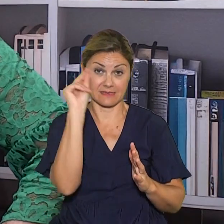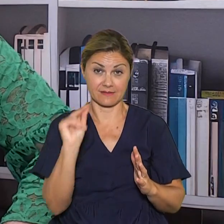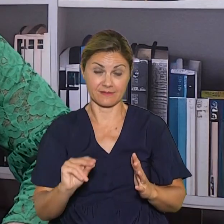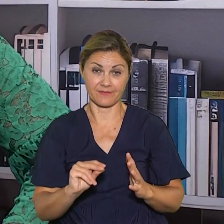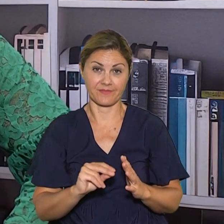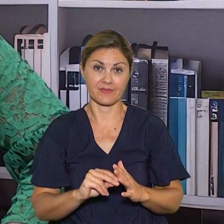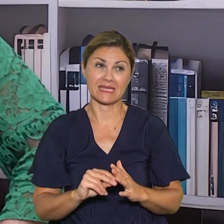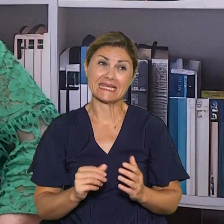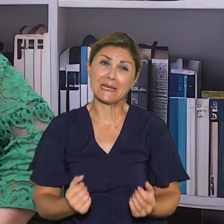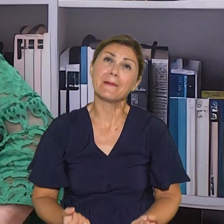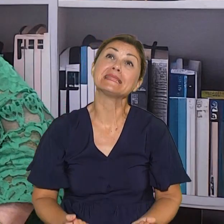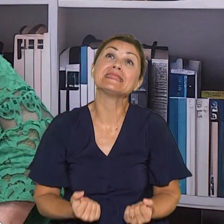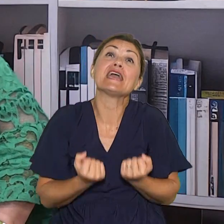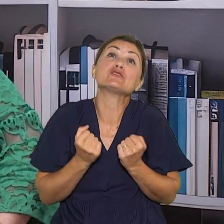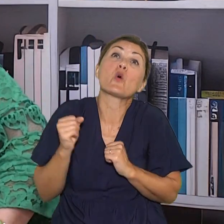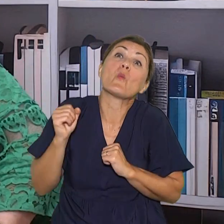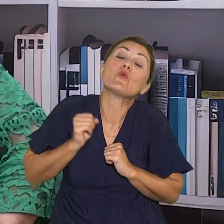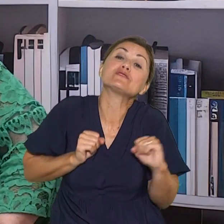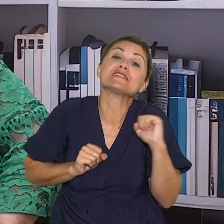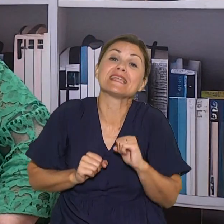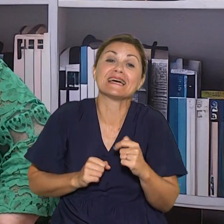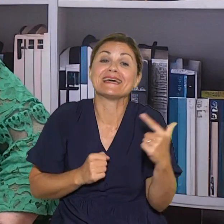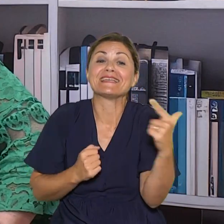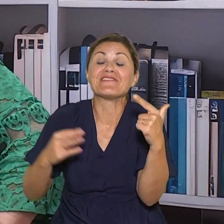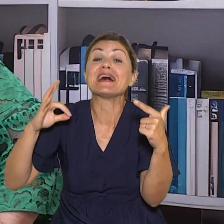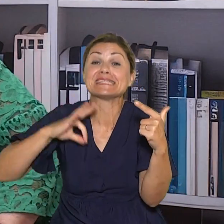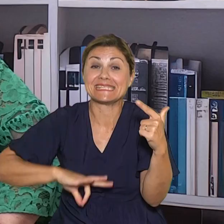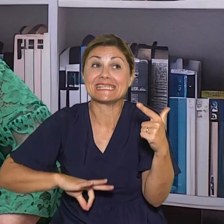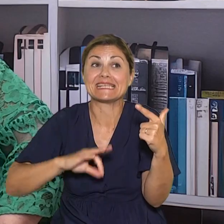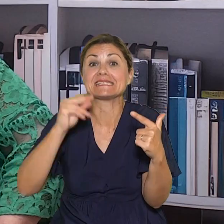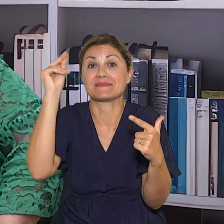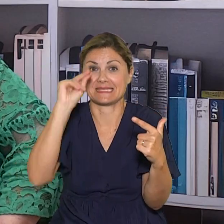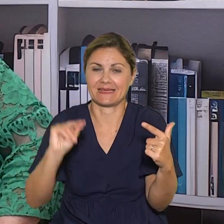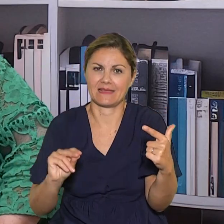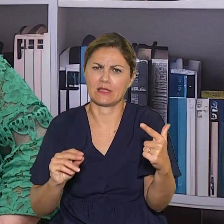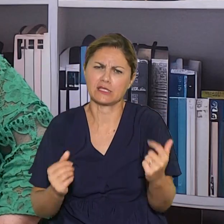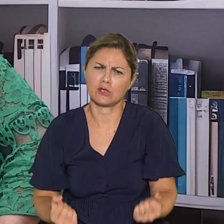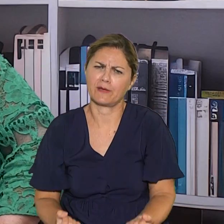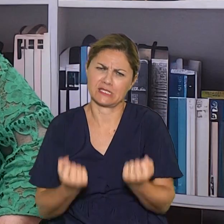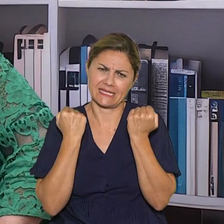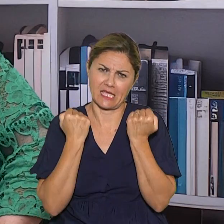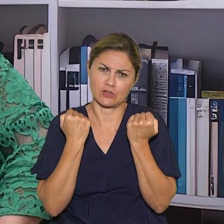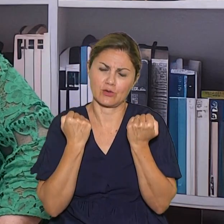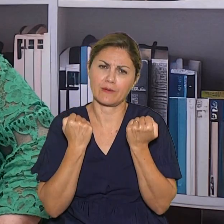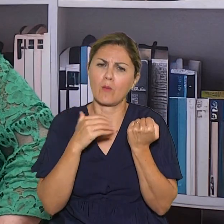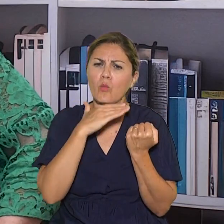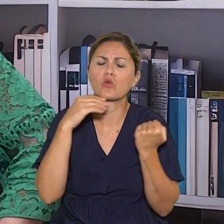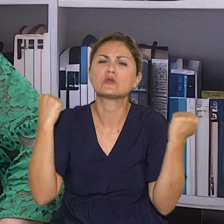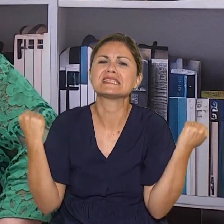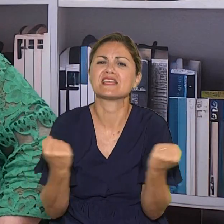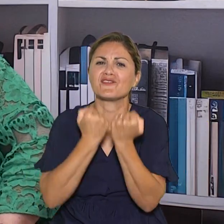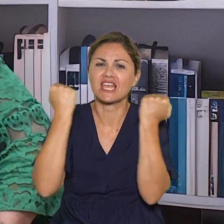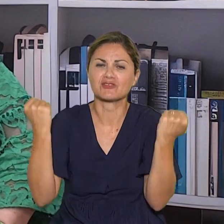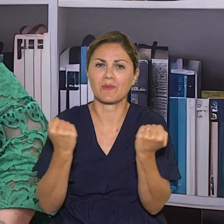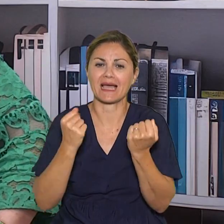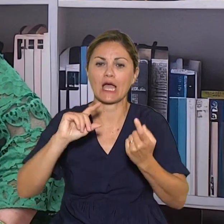ja sam svoja 2 sina naslikala. I rekla sam da on mi je rekao, to je jako teško, tu treba još dosta toga da se